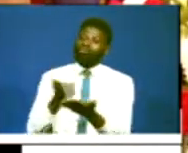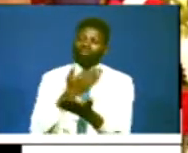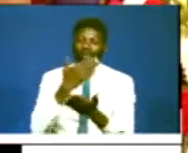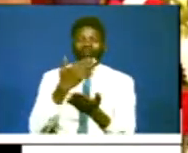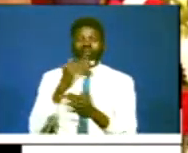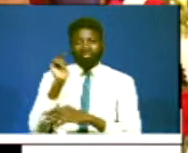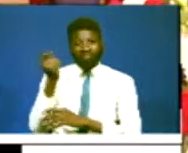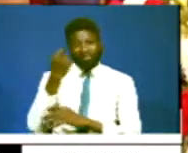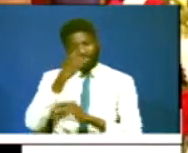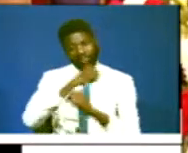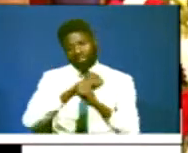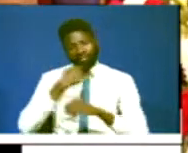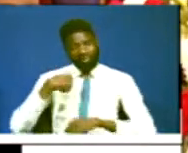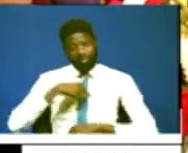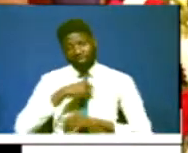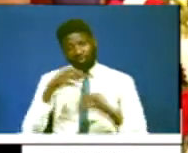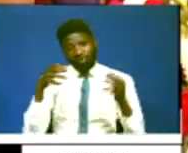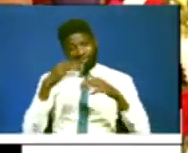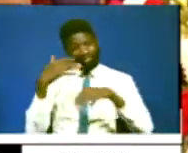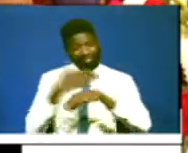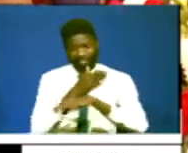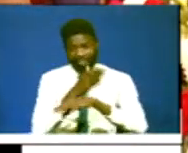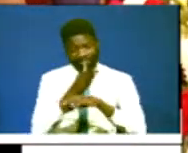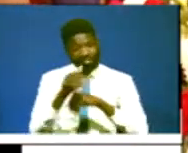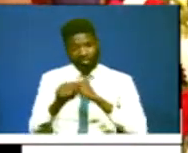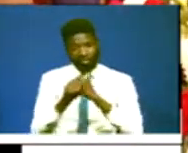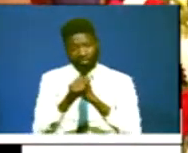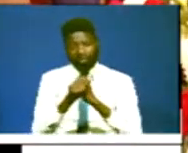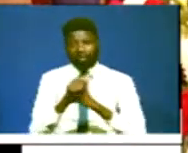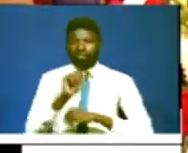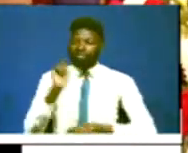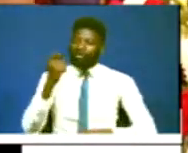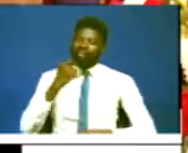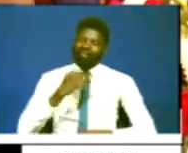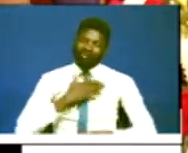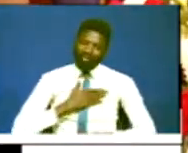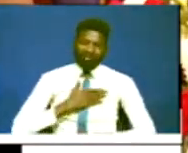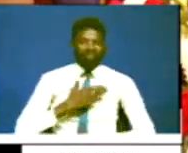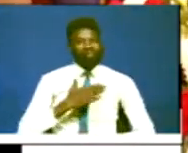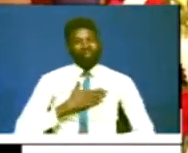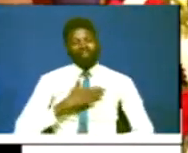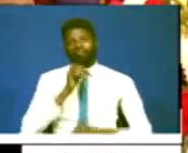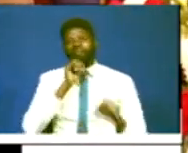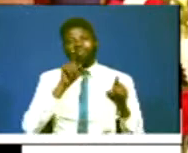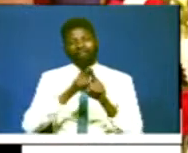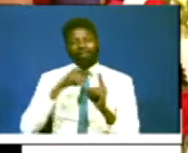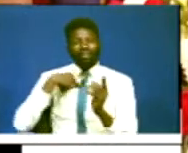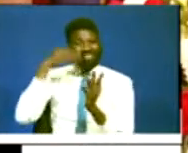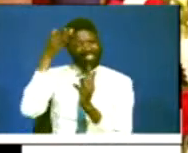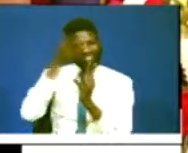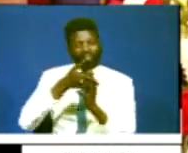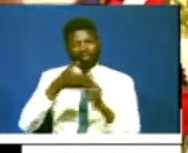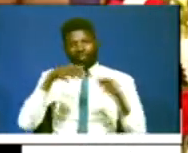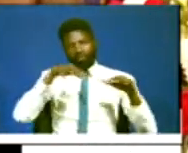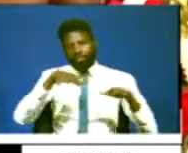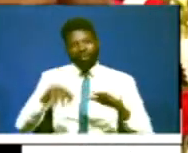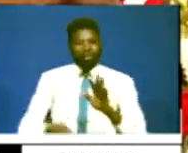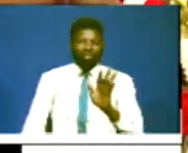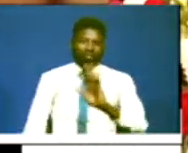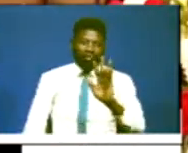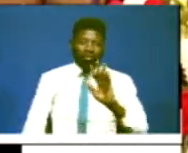mbaya. Hii makatel, rais tafadhali. Wewe ni yangu, you are my brother. Usiniwache katikati. Sababu hii